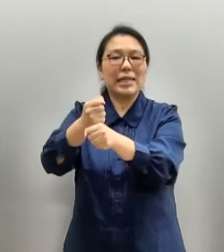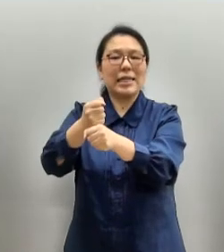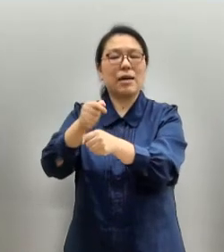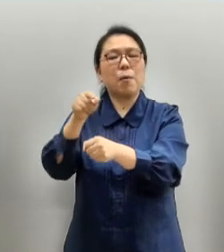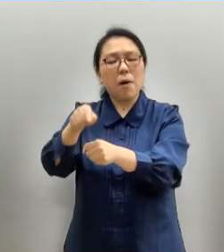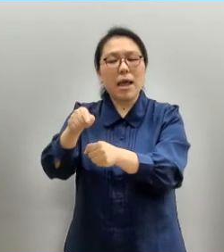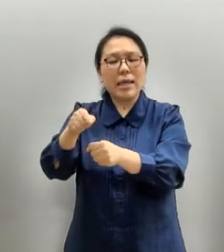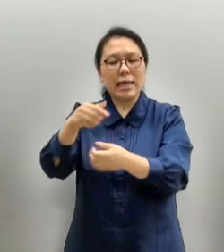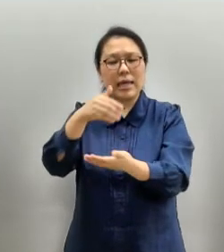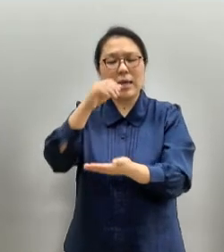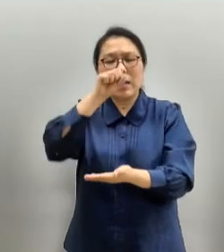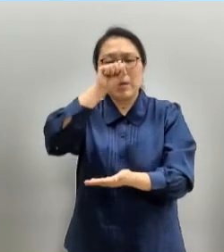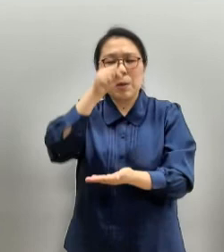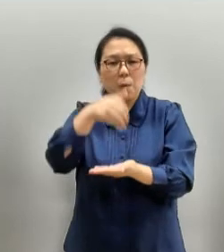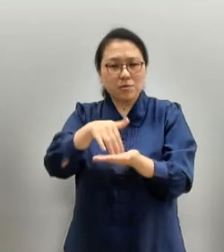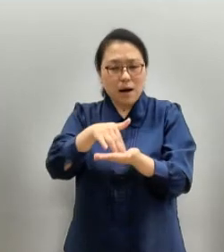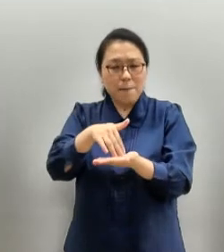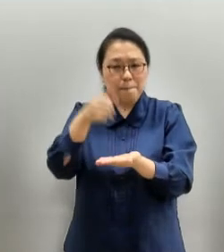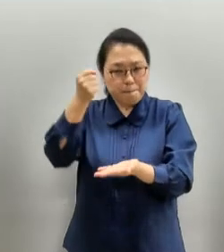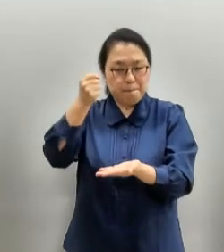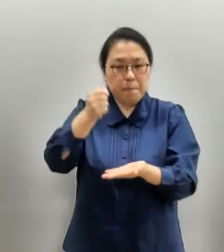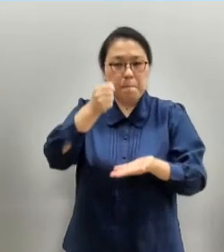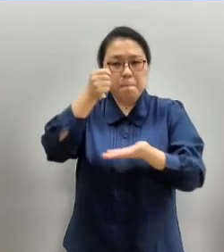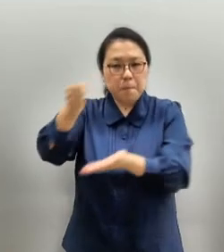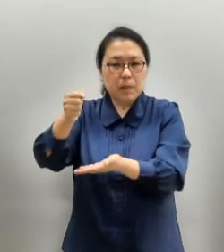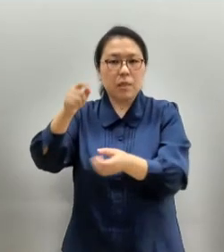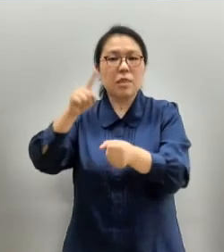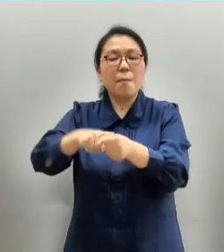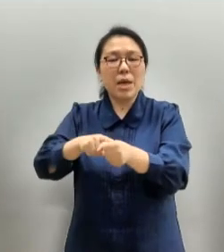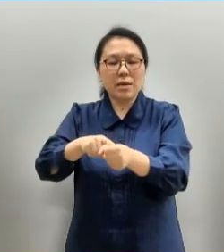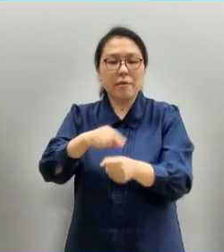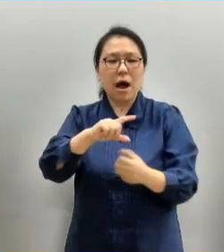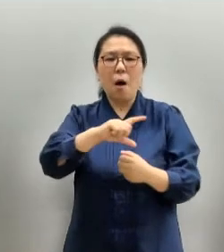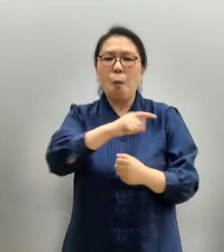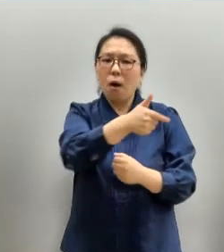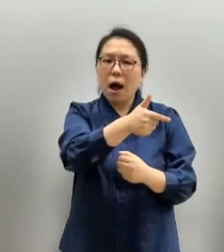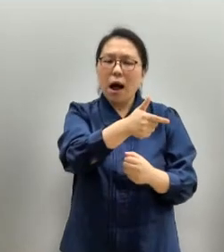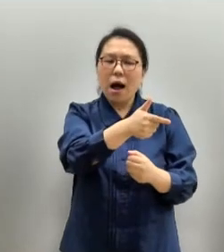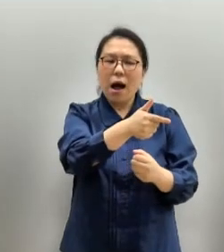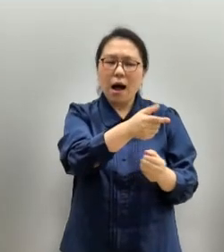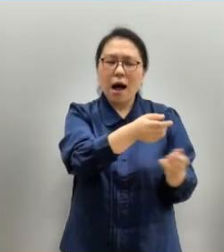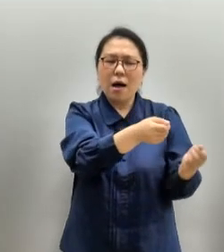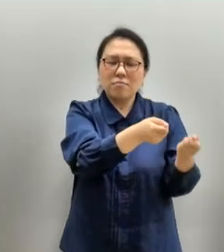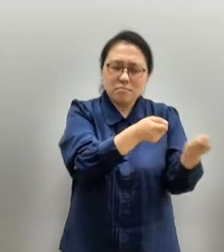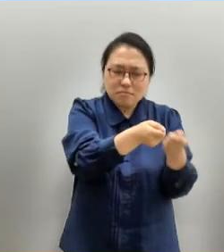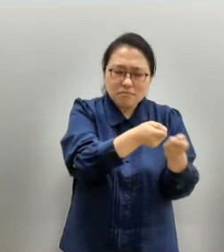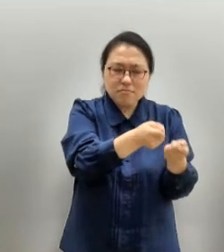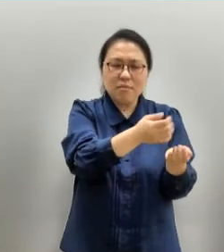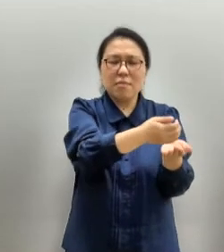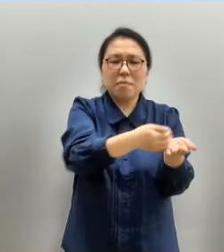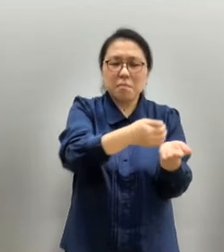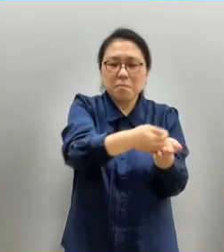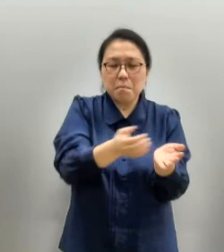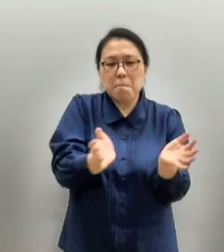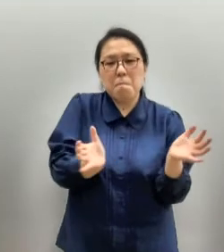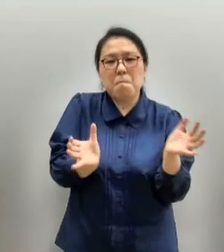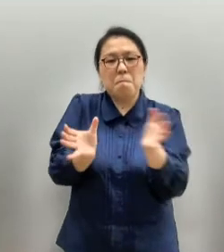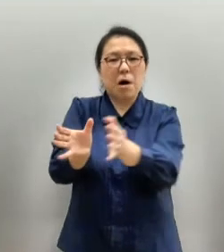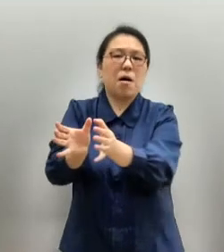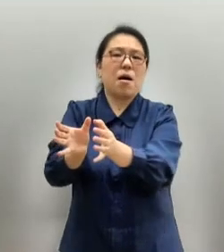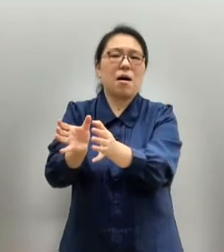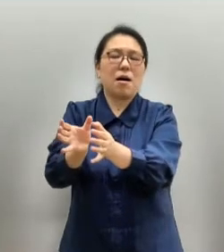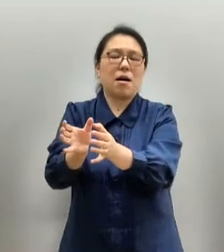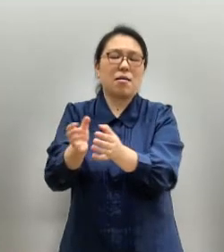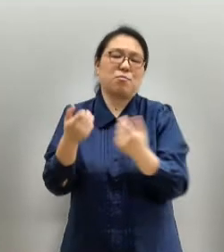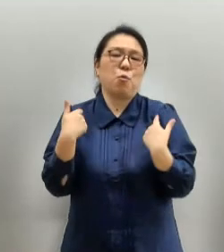しないと出てこない部分があります。地方についてはお金が無尽蔵にですね、降って湧いてくる